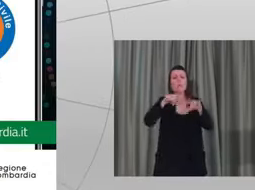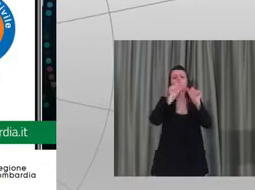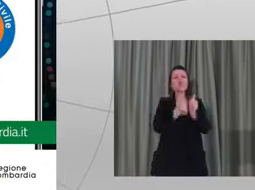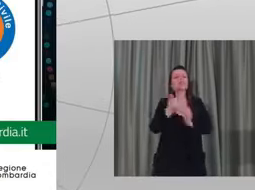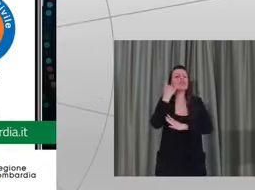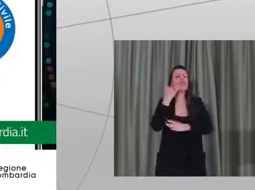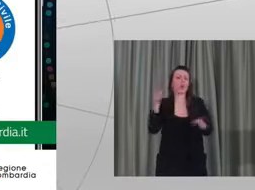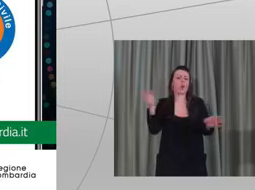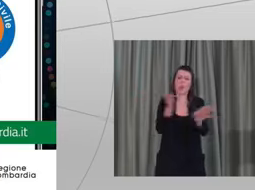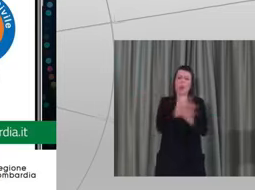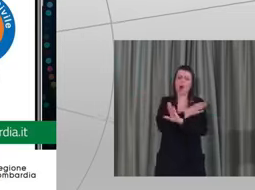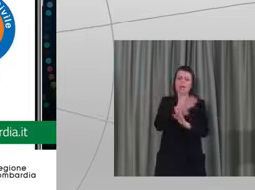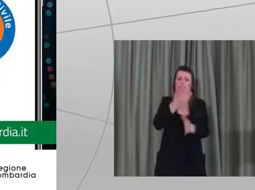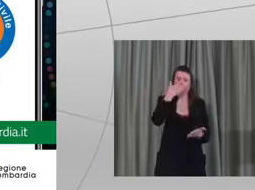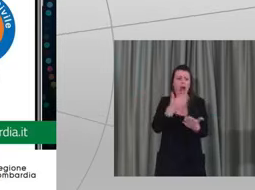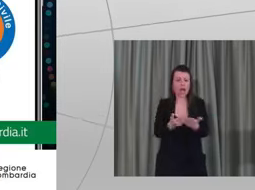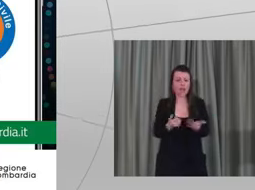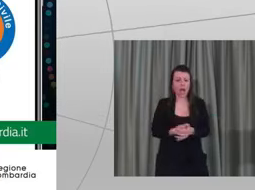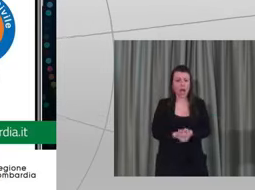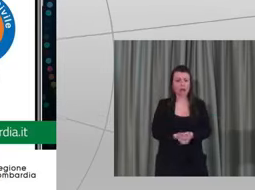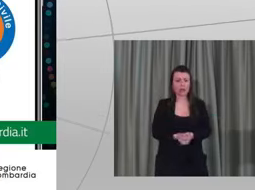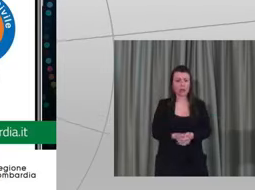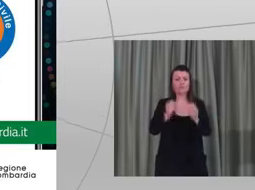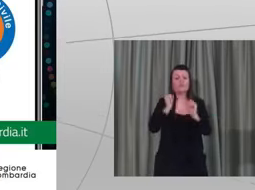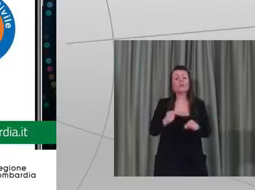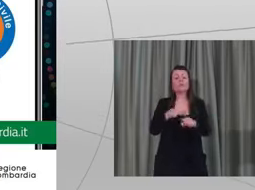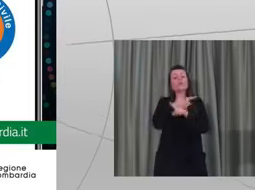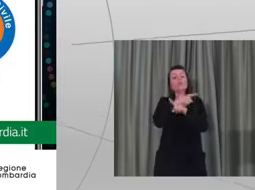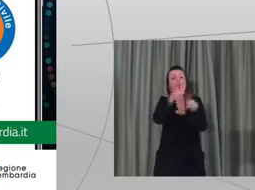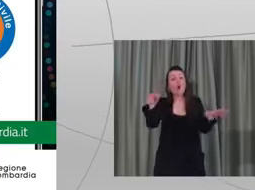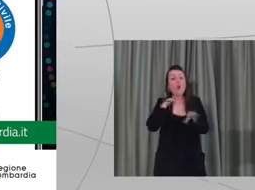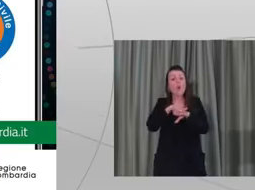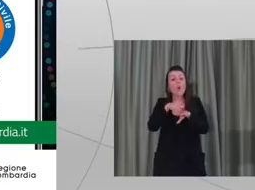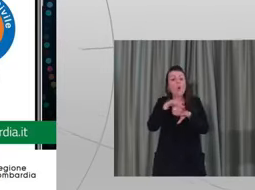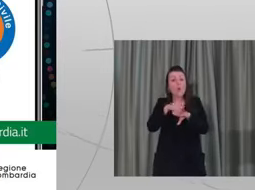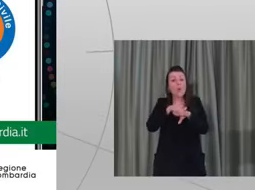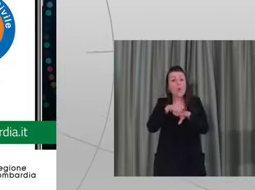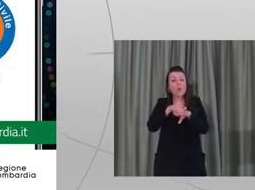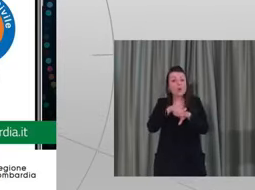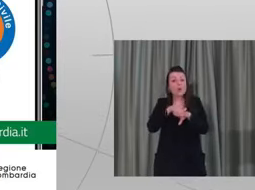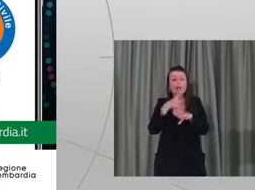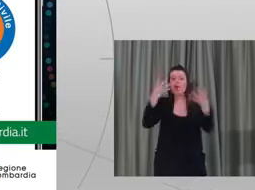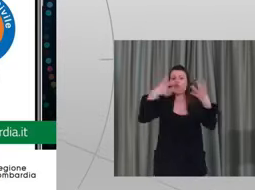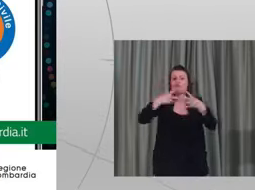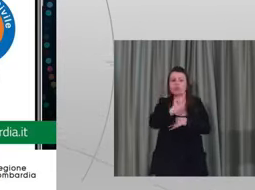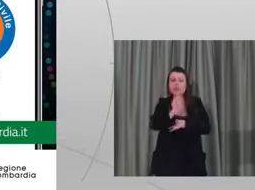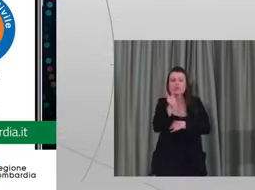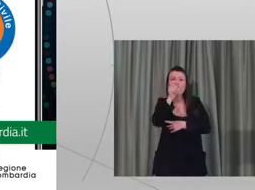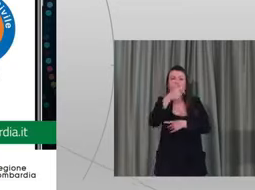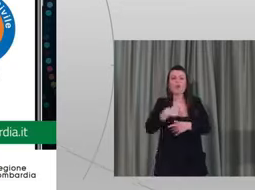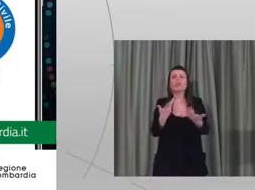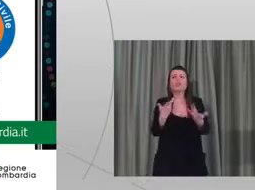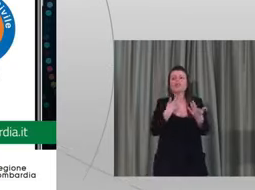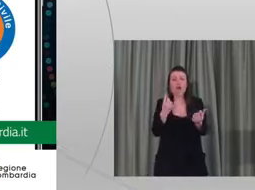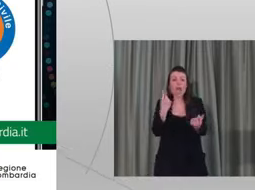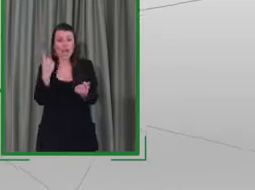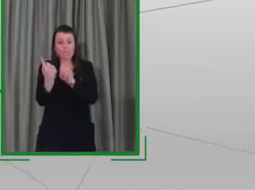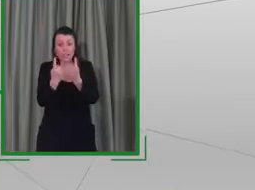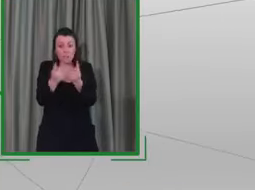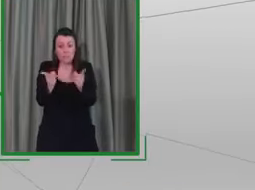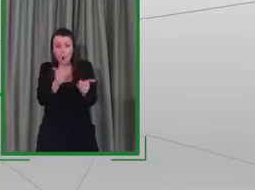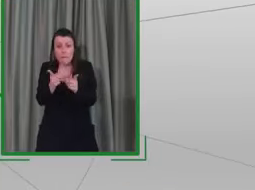chi non l'ha scaricata come avete la grafica su install la scarica sul cellulare il questionario è